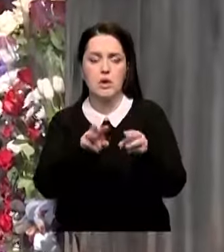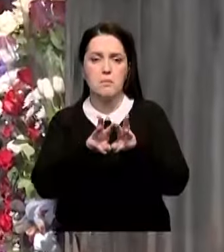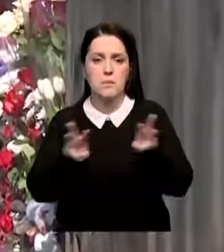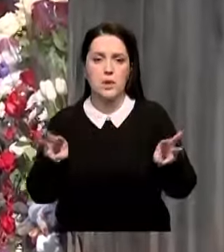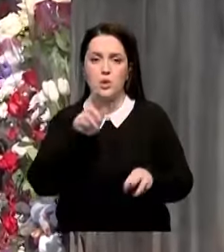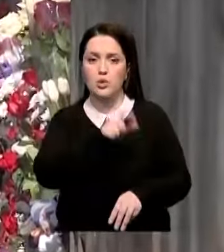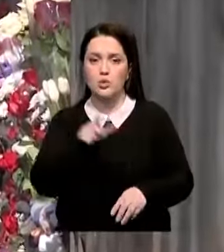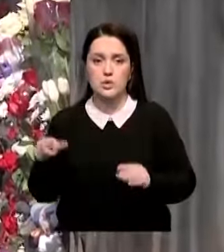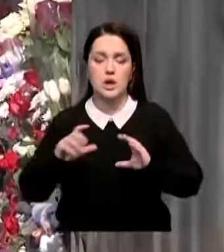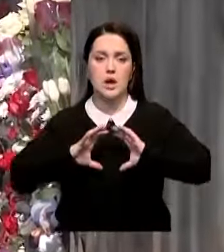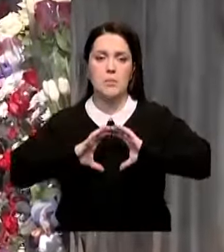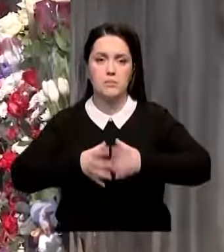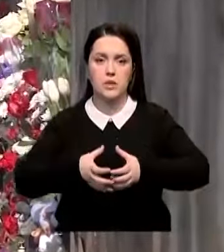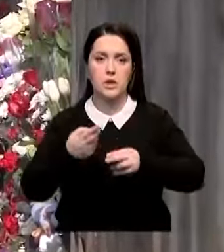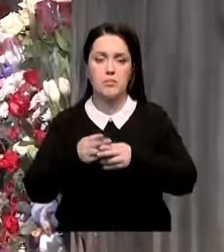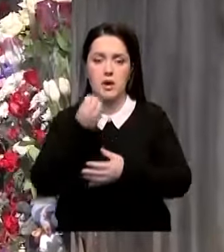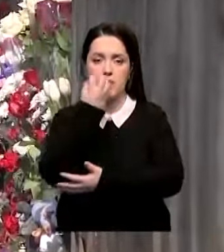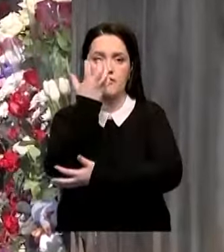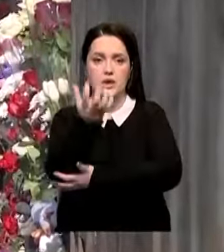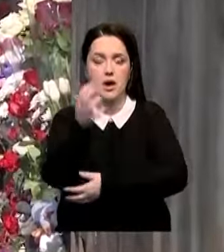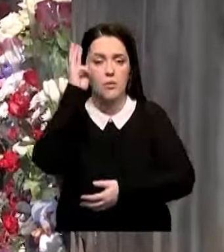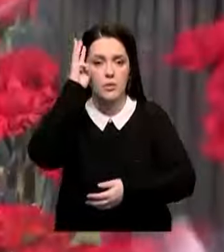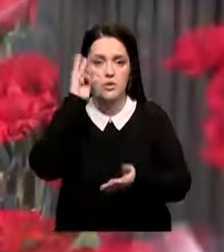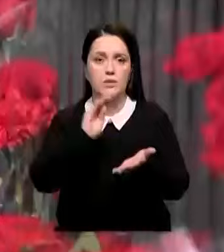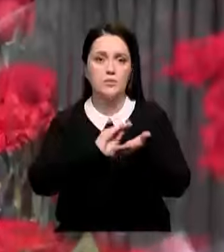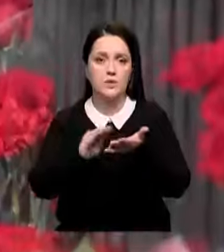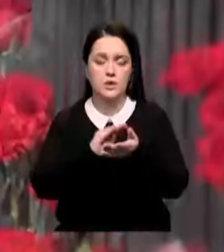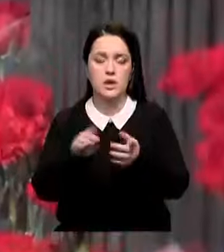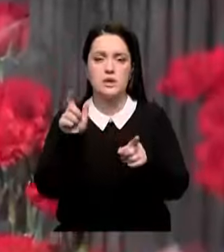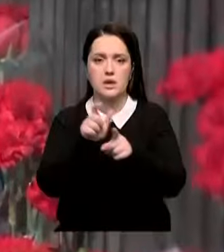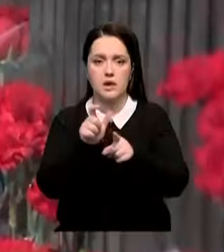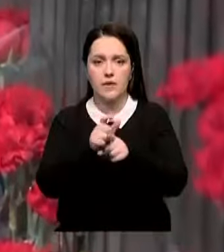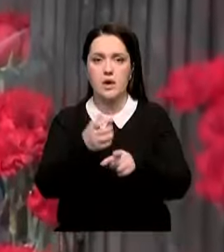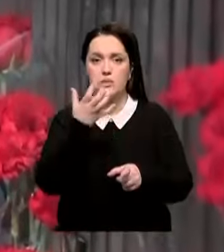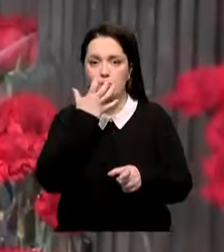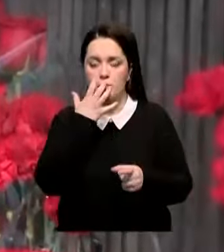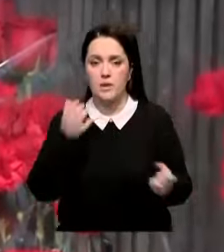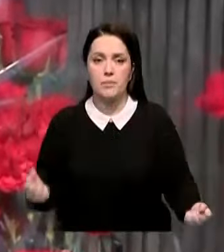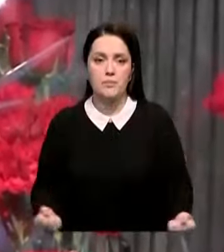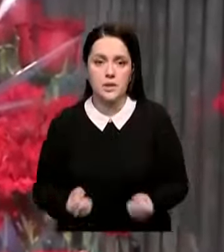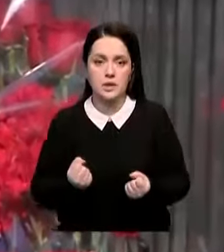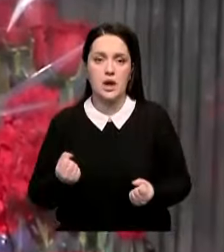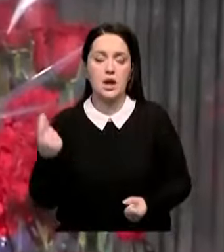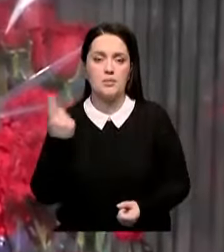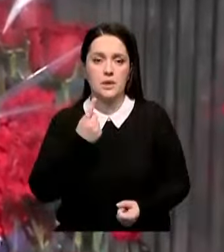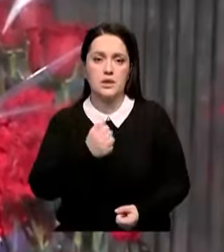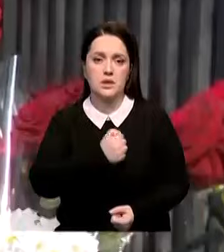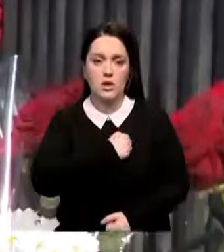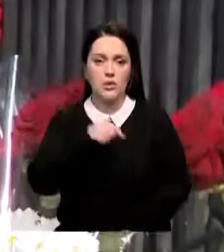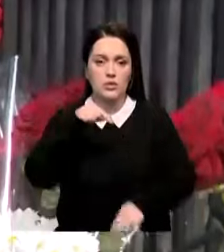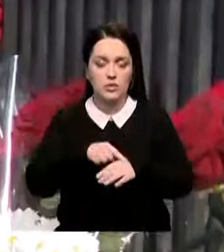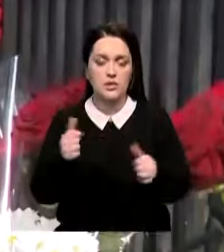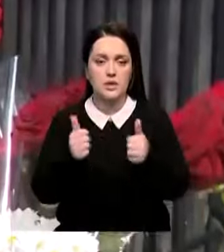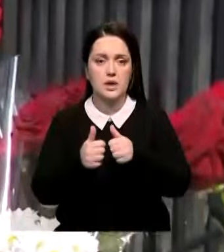всему миру. Они несут цветы к посольству и пишут теплые слова поддержки в социальных сетях. Одними из первых высказали соболезнования соседнему